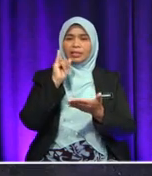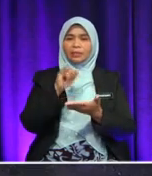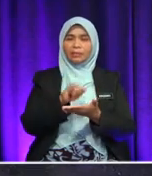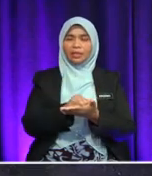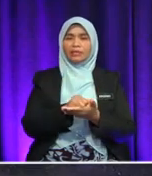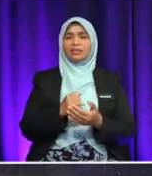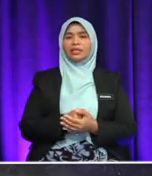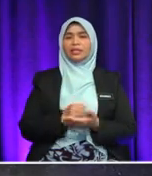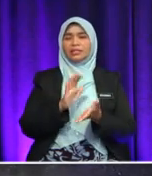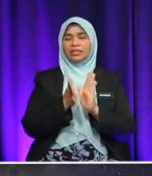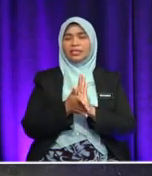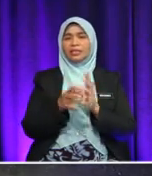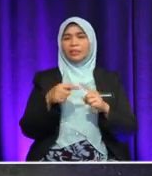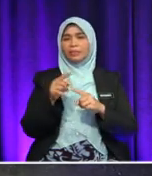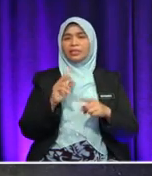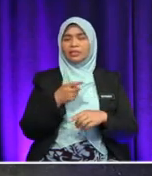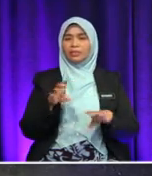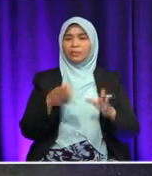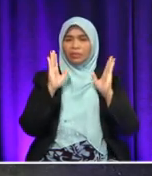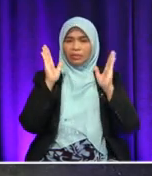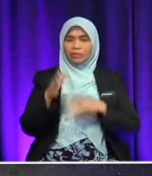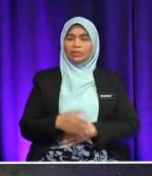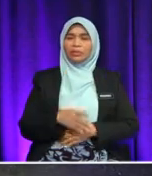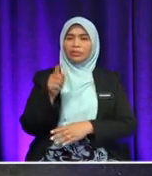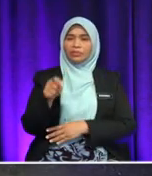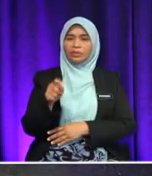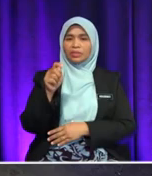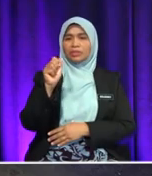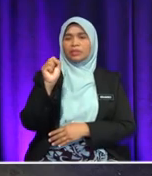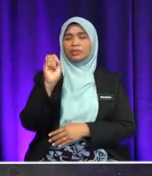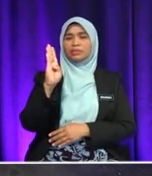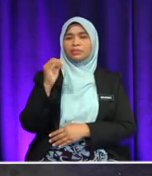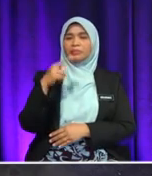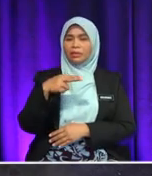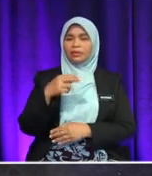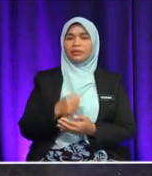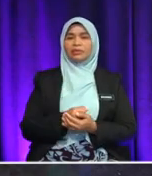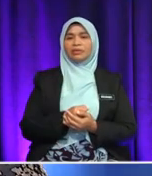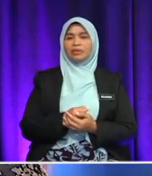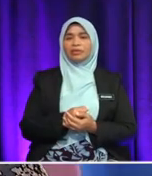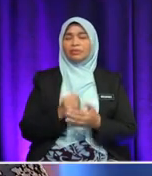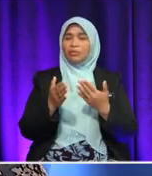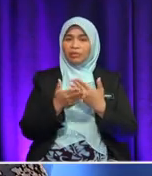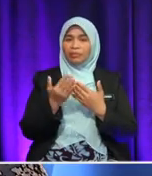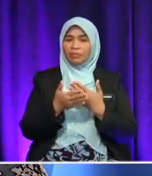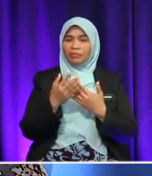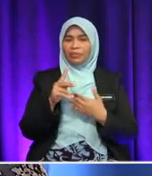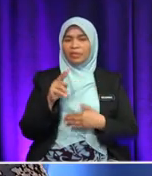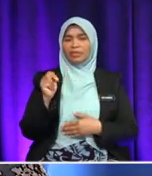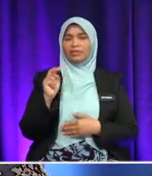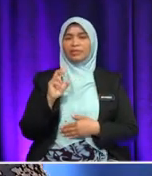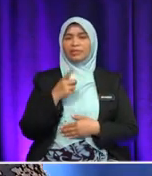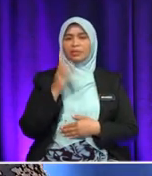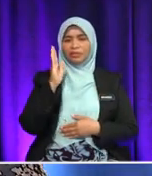salat tasbih tadi keimanan kita akan bertambah Kukuh insyaallah mudah-mudahan insyaallah Itulah satu kelebihan satu kelebihan